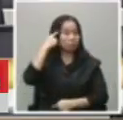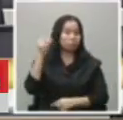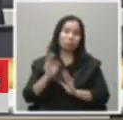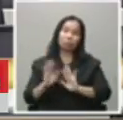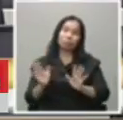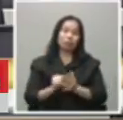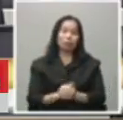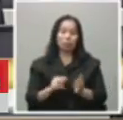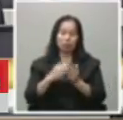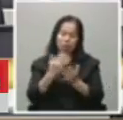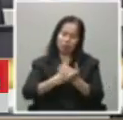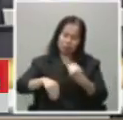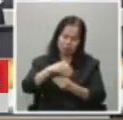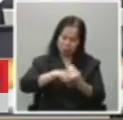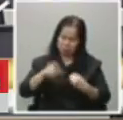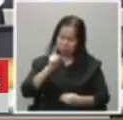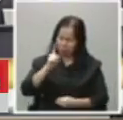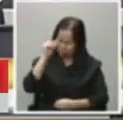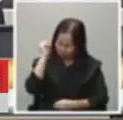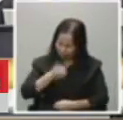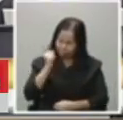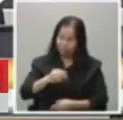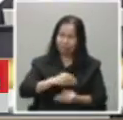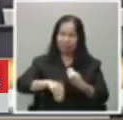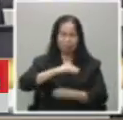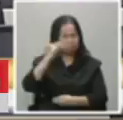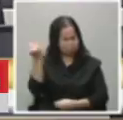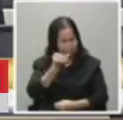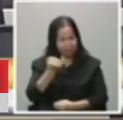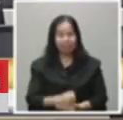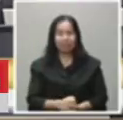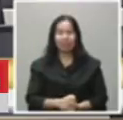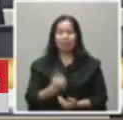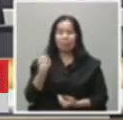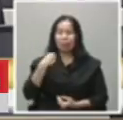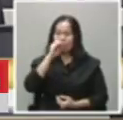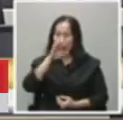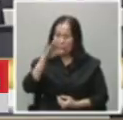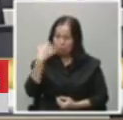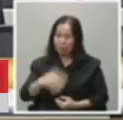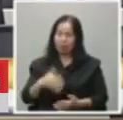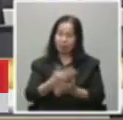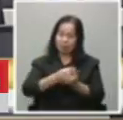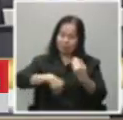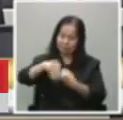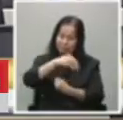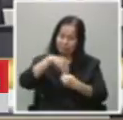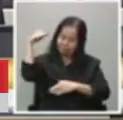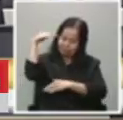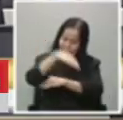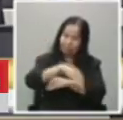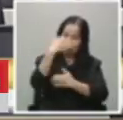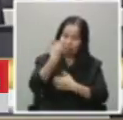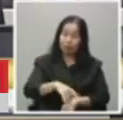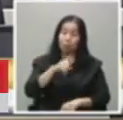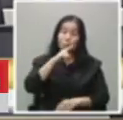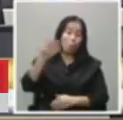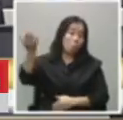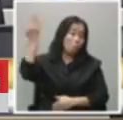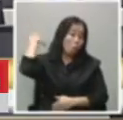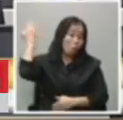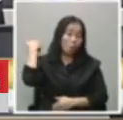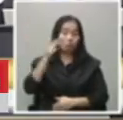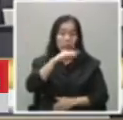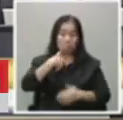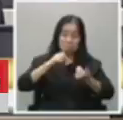ไม่ดีจริงๆสมาชิกหลายท่านก็อภิปรายไปแล้วเศรษฐี 1% ของประเทศเจริญถ้าเป็นสมัยก่อนในเวลาเดือดร้อน